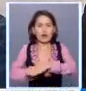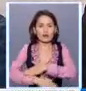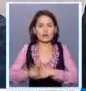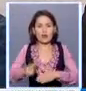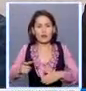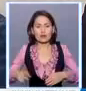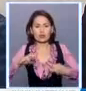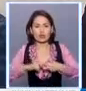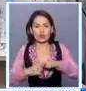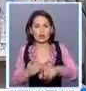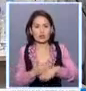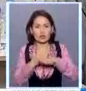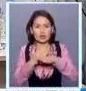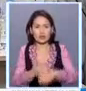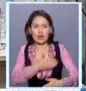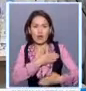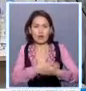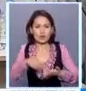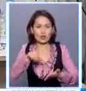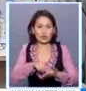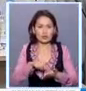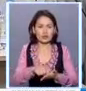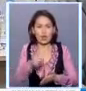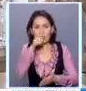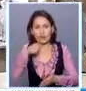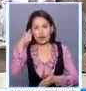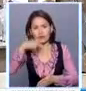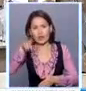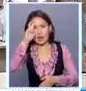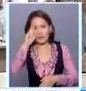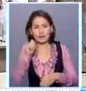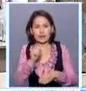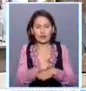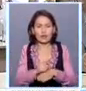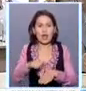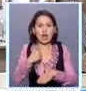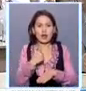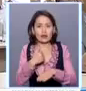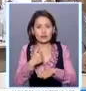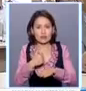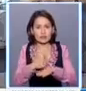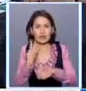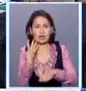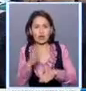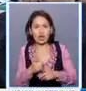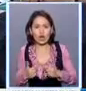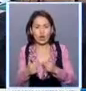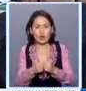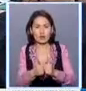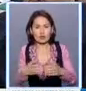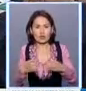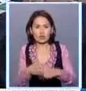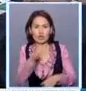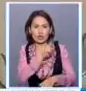жүрген азаматтық ұйымдардың белсенділігі жоғары. Мәселен, өткен жылы мемлекеттік тапсырыс негізінде 40 қоғамдық ұйым өз жобаларын жүзеге